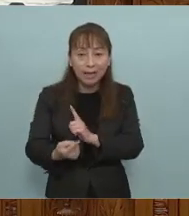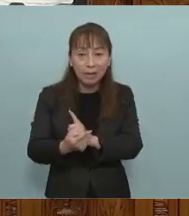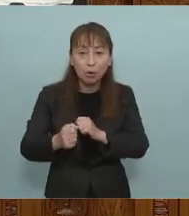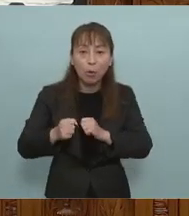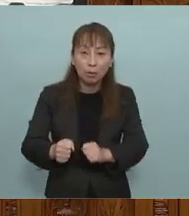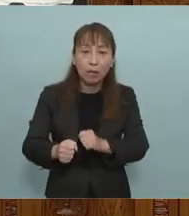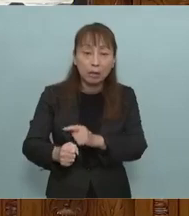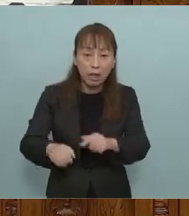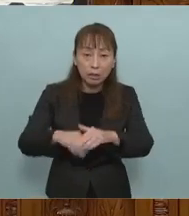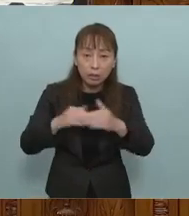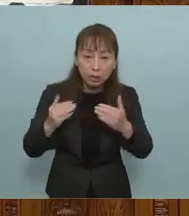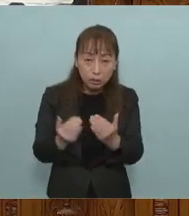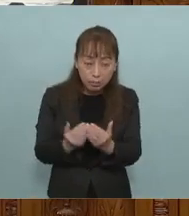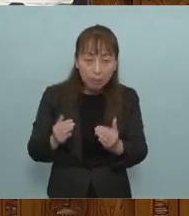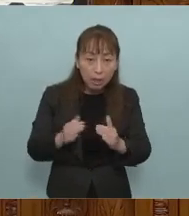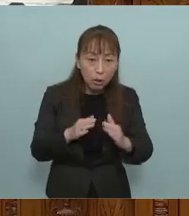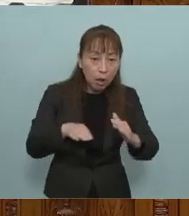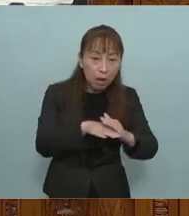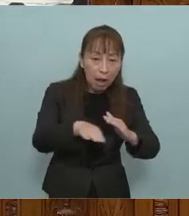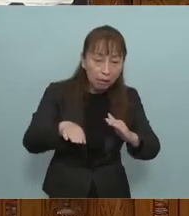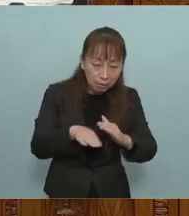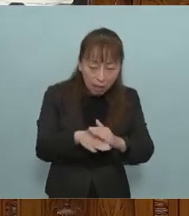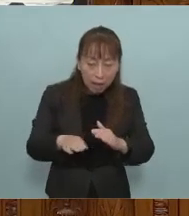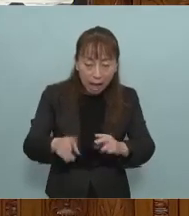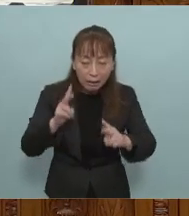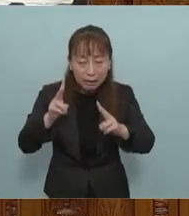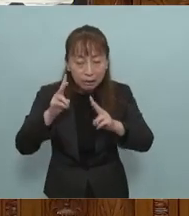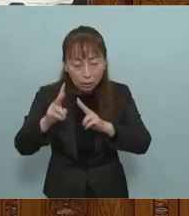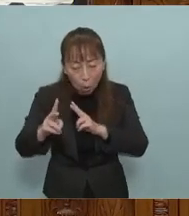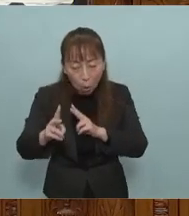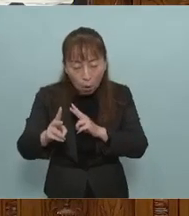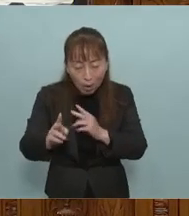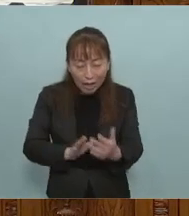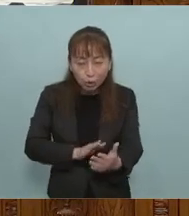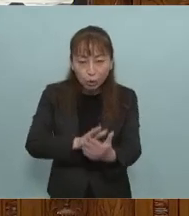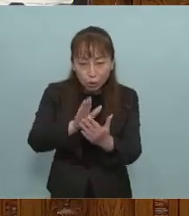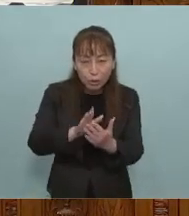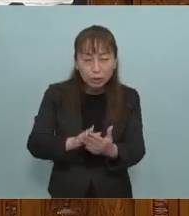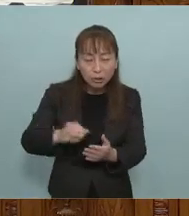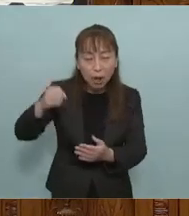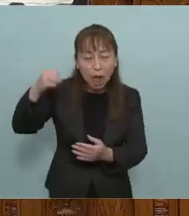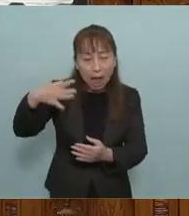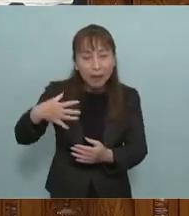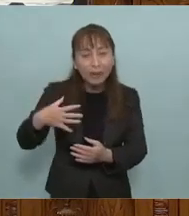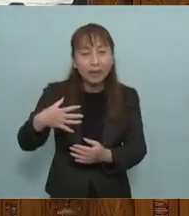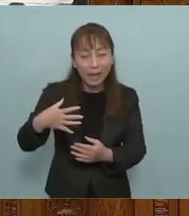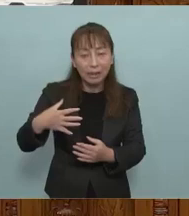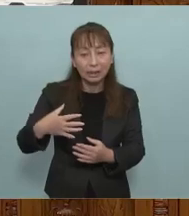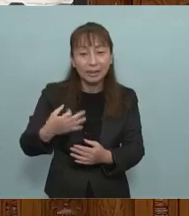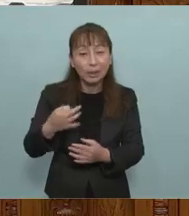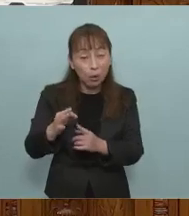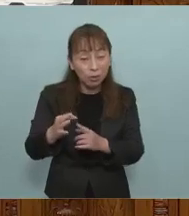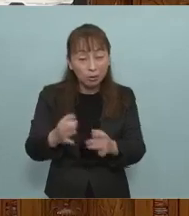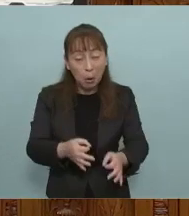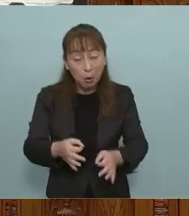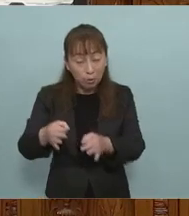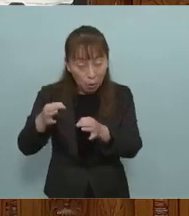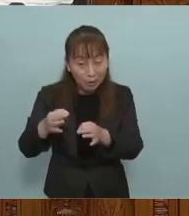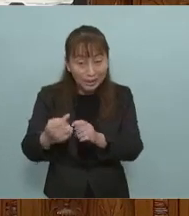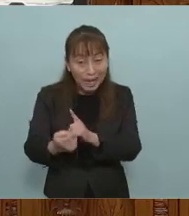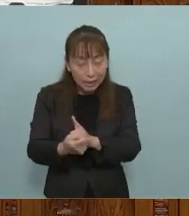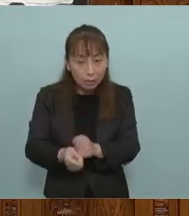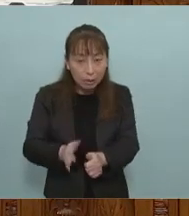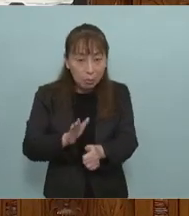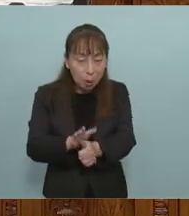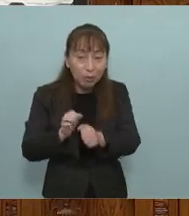はすべての家計企業が直面する電力高騰対策に全力を挙げます。ガス